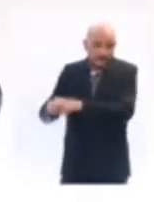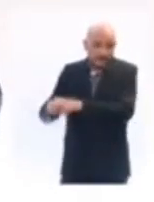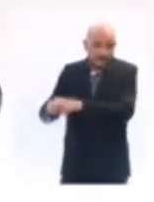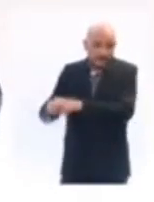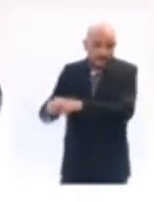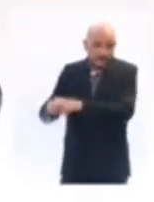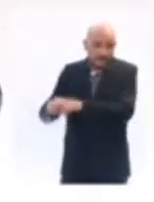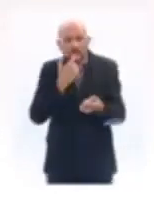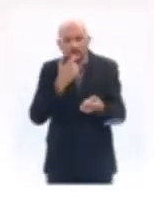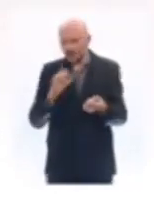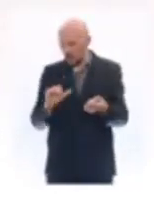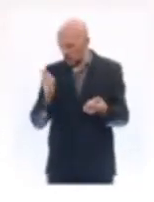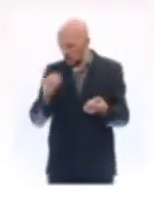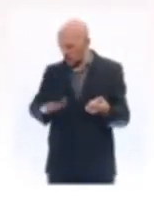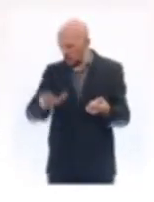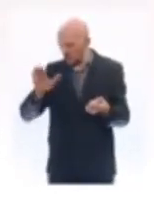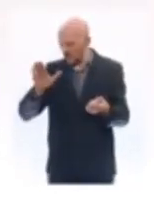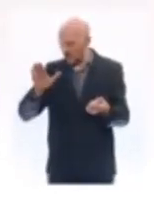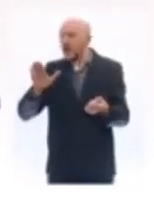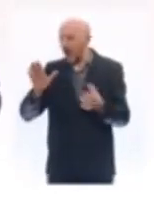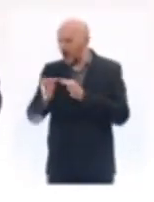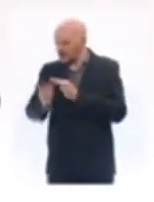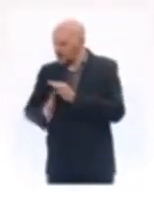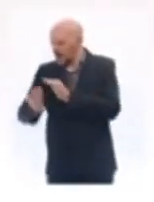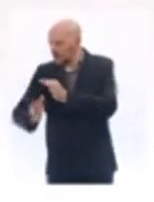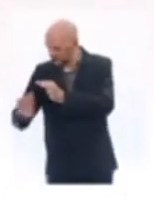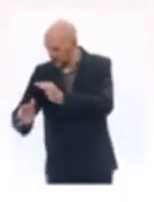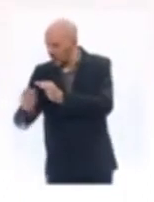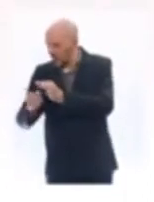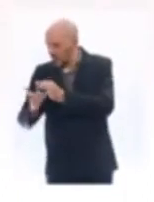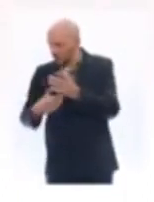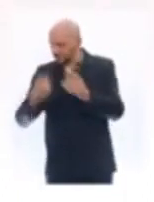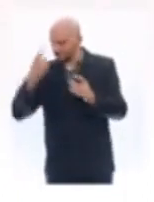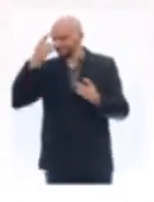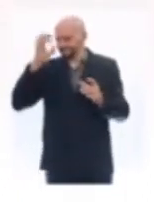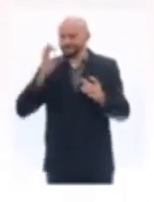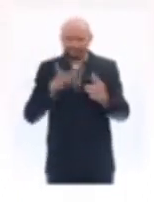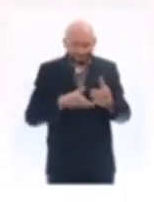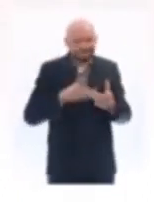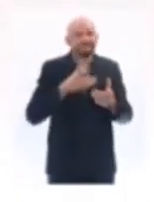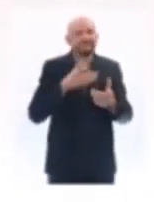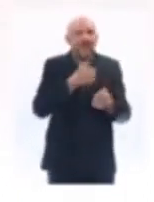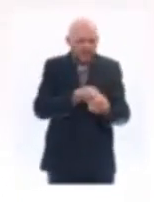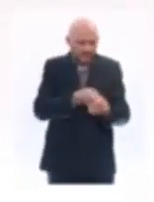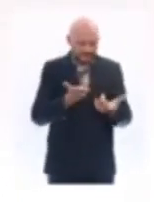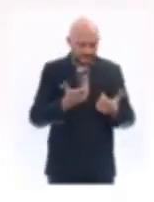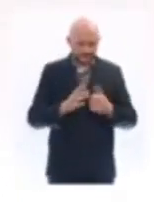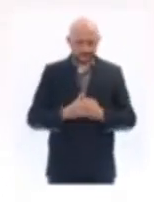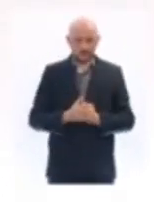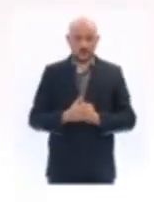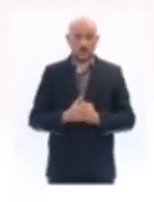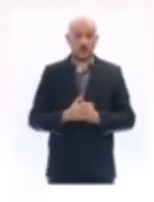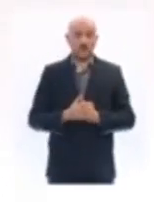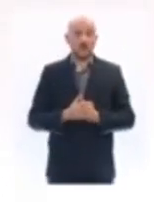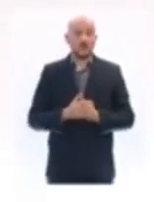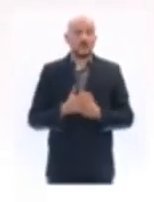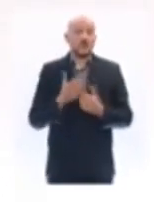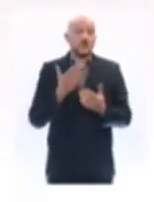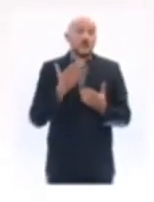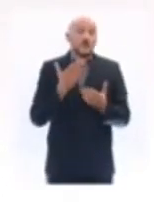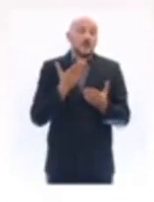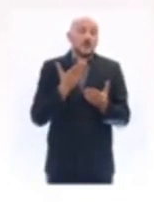rôle de l'État, c'était d'abord, dans ces circonstances, de protéger, de soigner, d'être aux côtés de ceux qui souffrent.